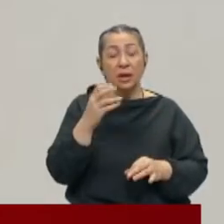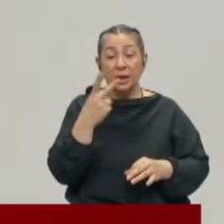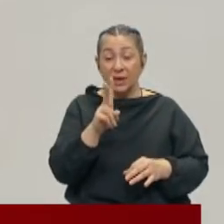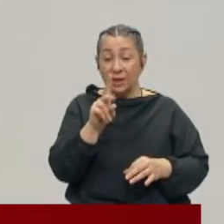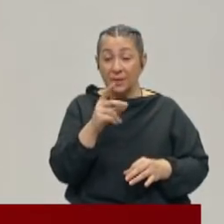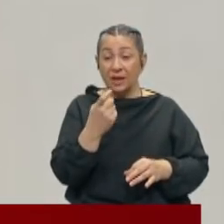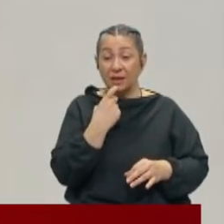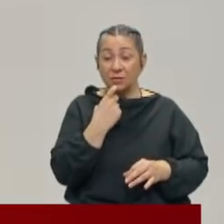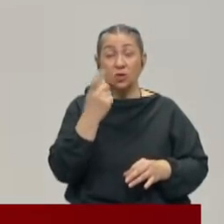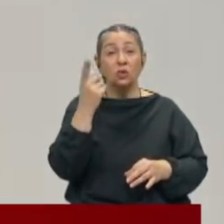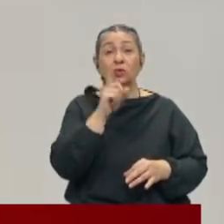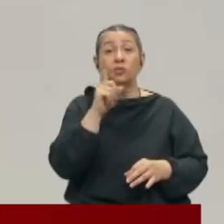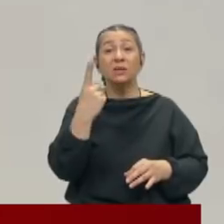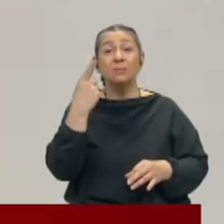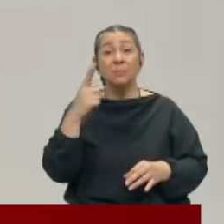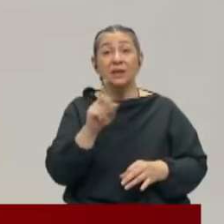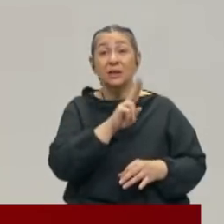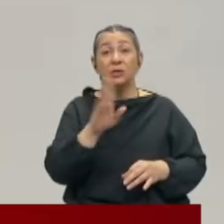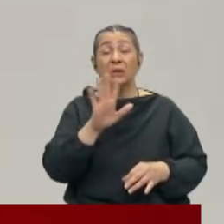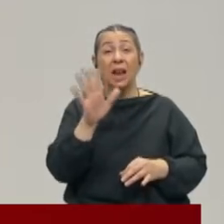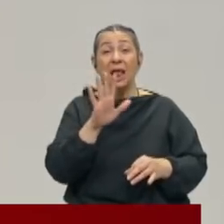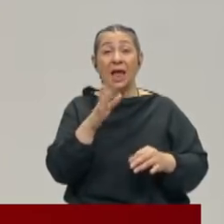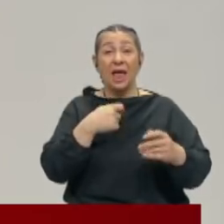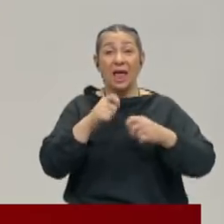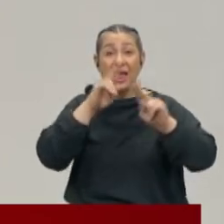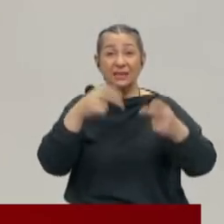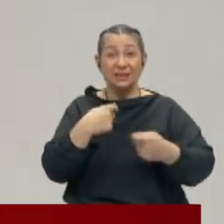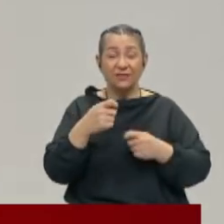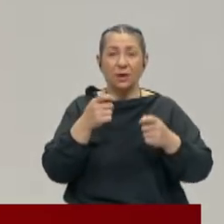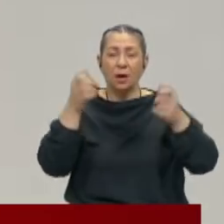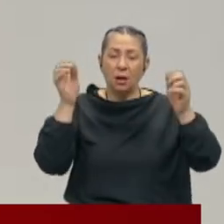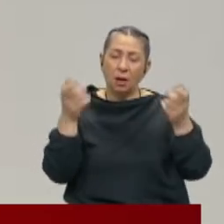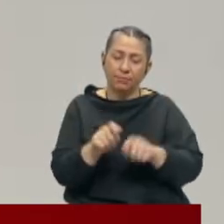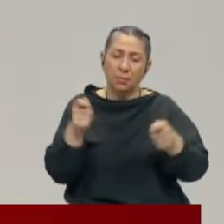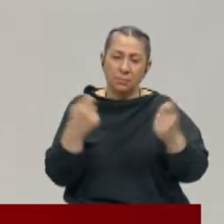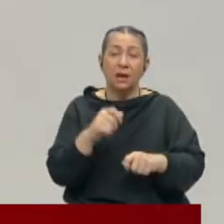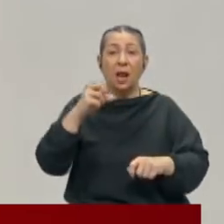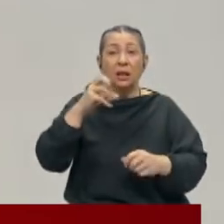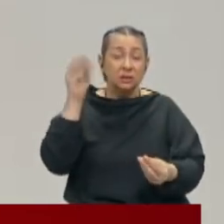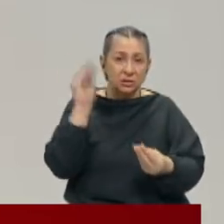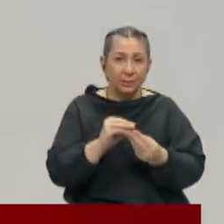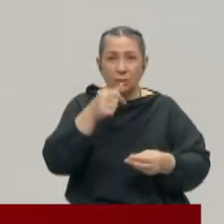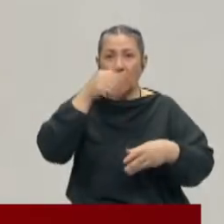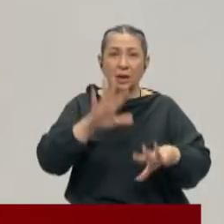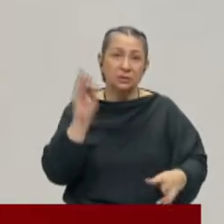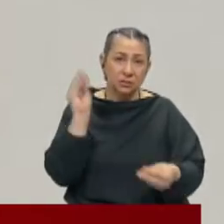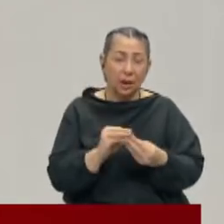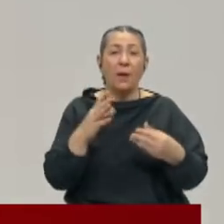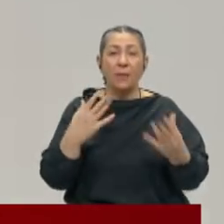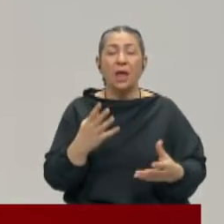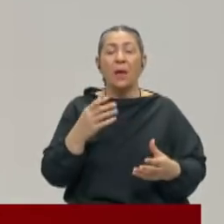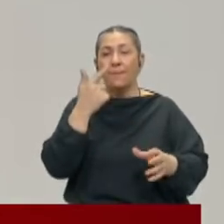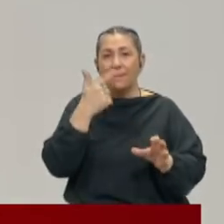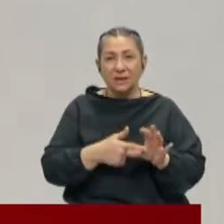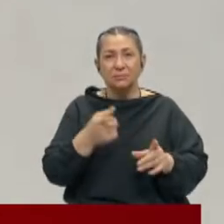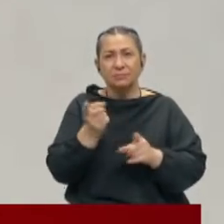2021 yılında 101.750 esnaf kepenk kapatmış. Hem elektrik zamları, hem doğalgaz zamları, hem de